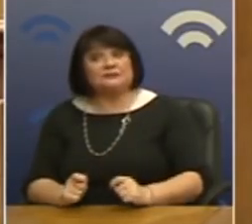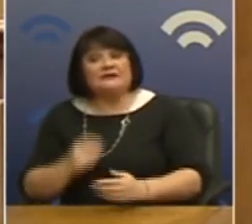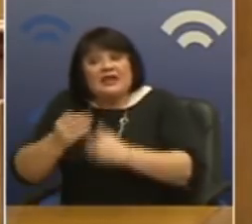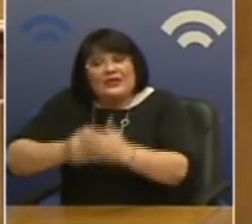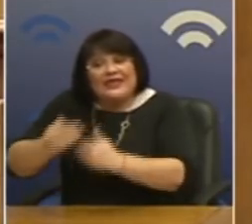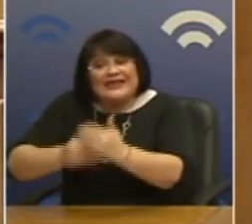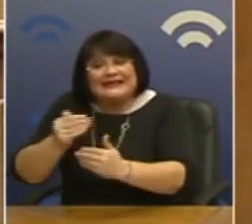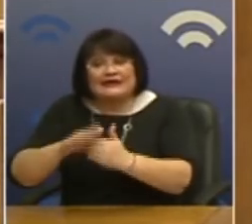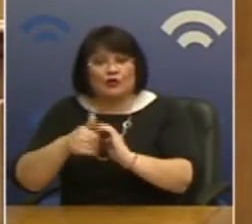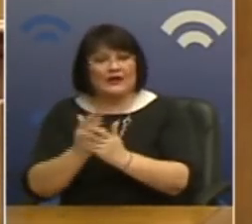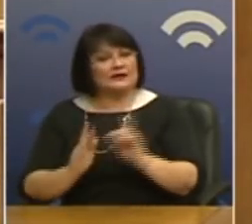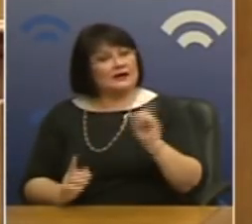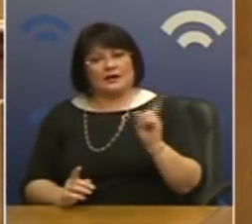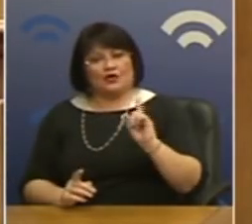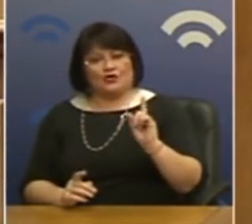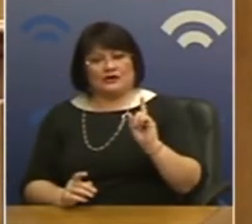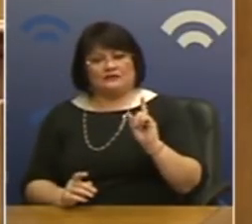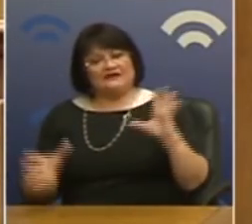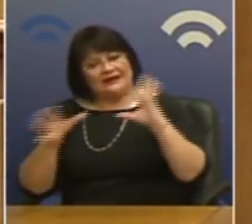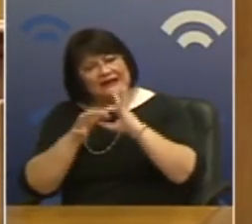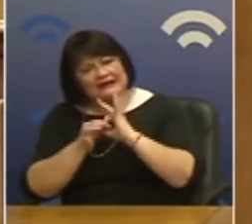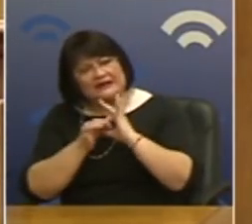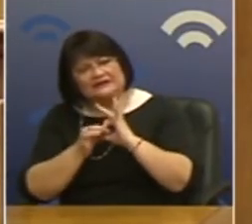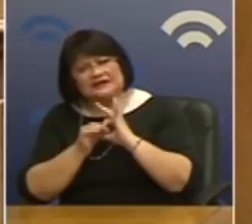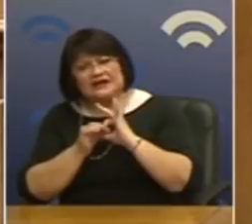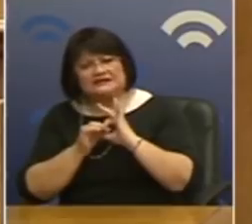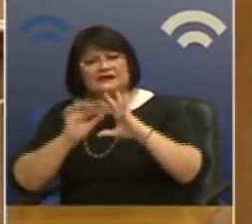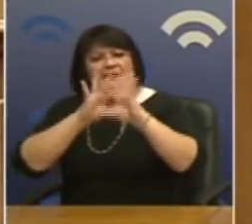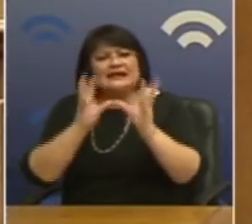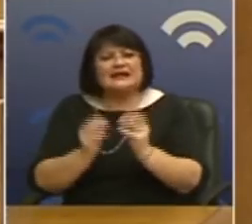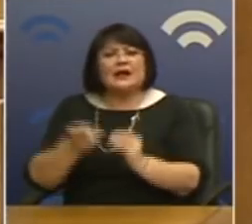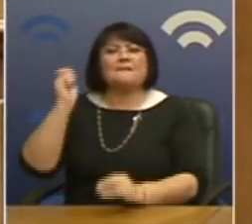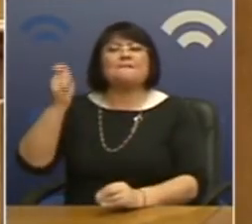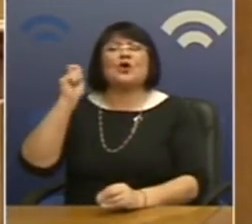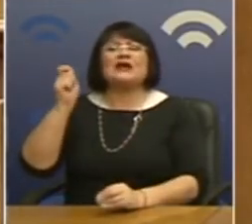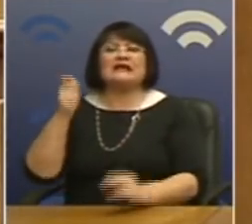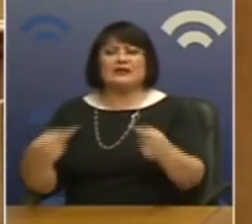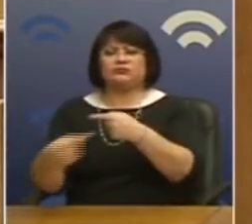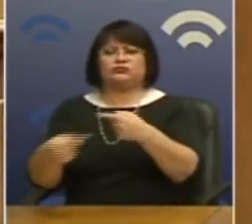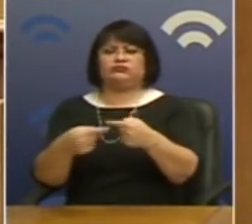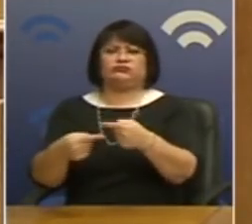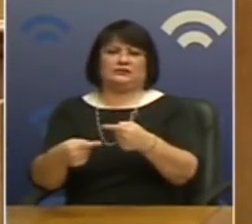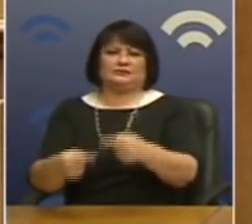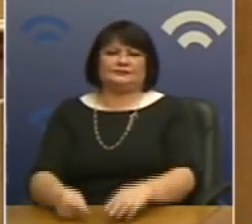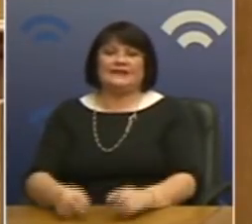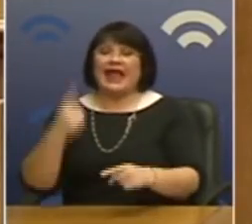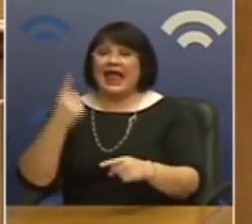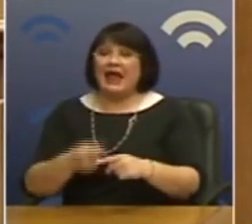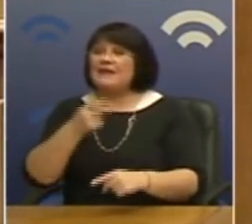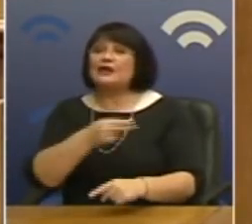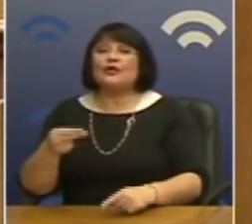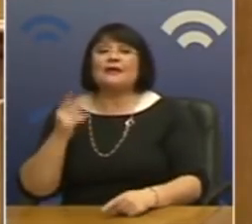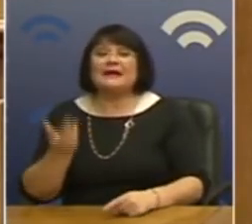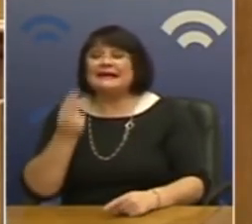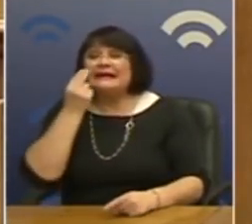διαδικασία ουδέτερη και ανεξάρτητη από τη συνολικότερη πολιτική αντιπαράθεση. Απλά το ζήτημα είναι να